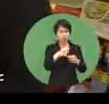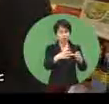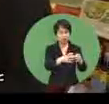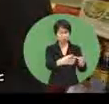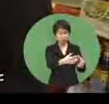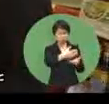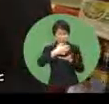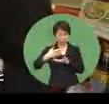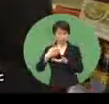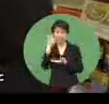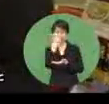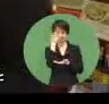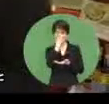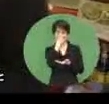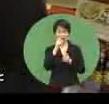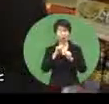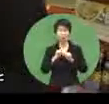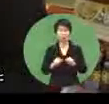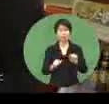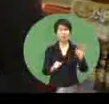査に当たっています。